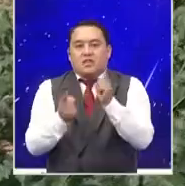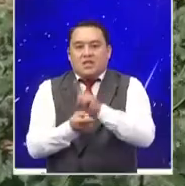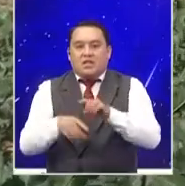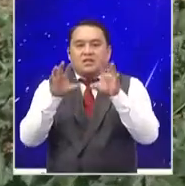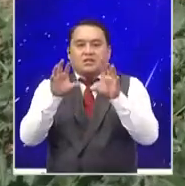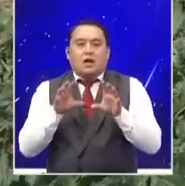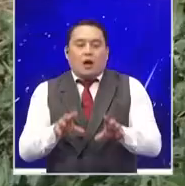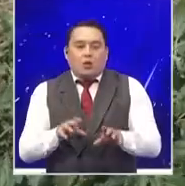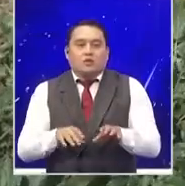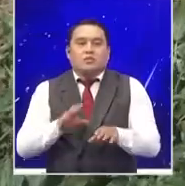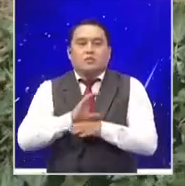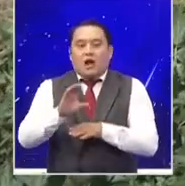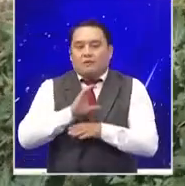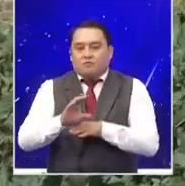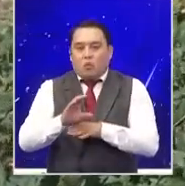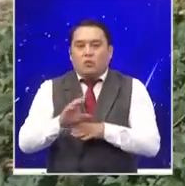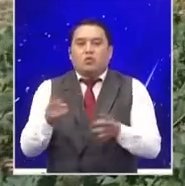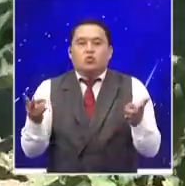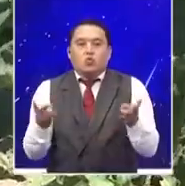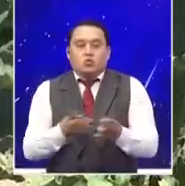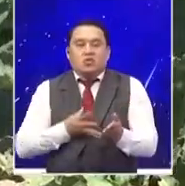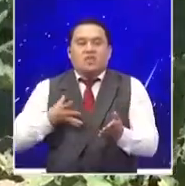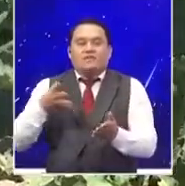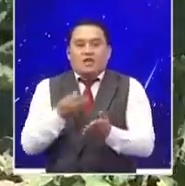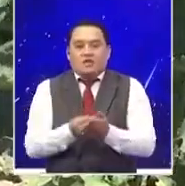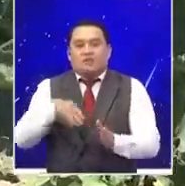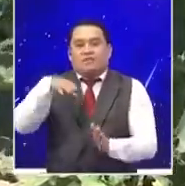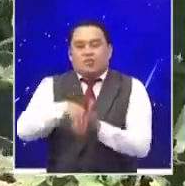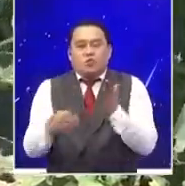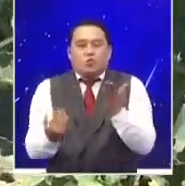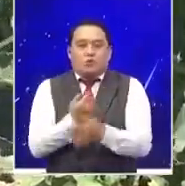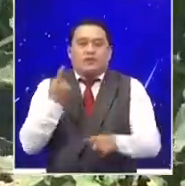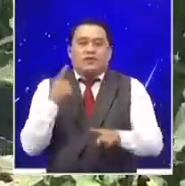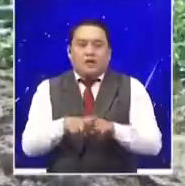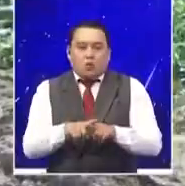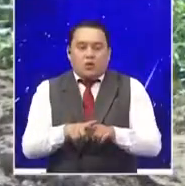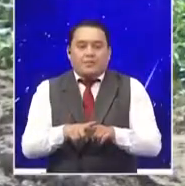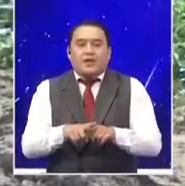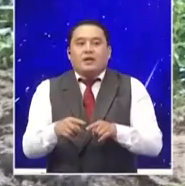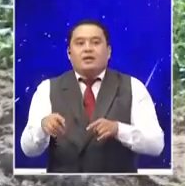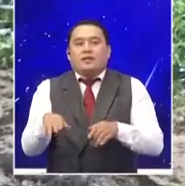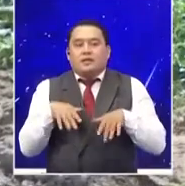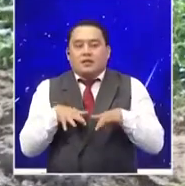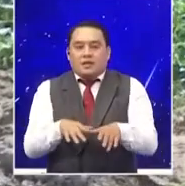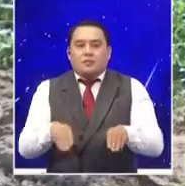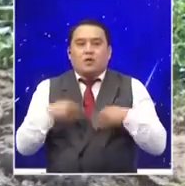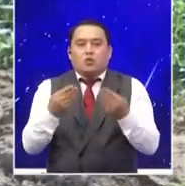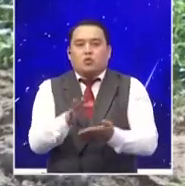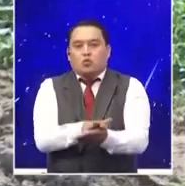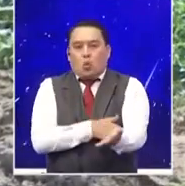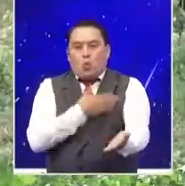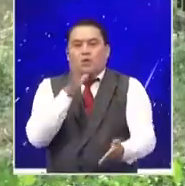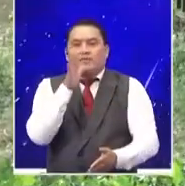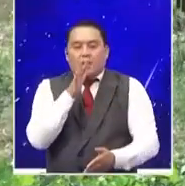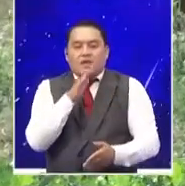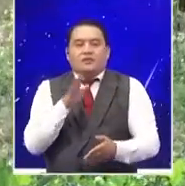для развития агропромышленного комплекса необходимы инвестиции и внедрение новых технологий. При этом наделы выдаются в аренду на долгосрочной